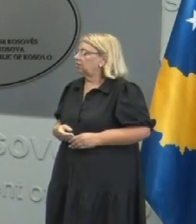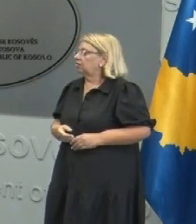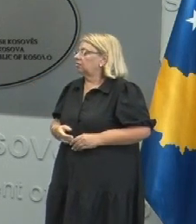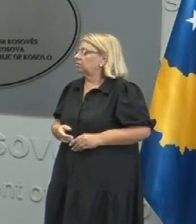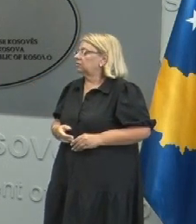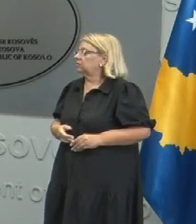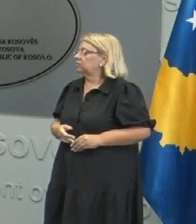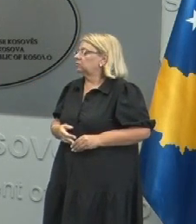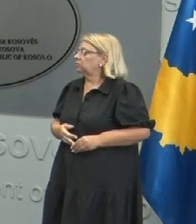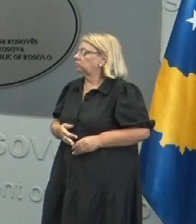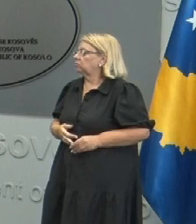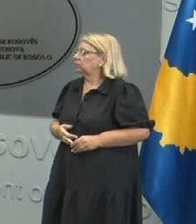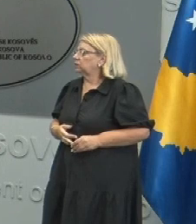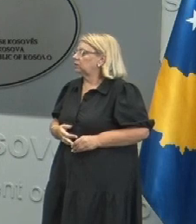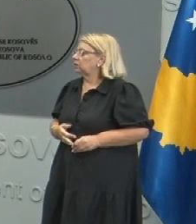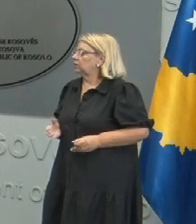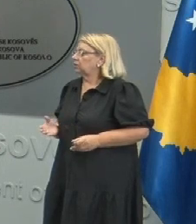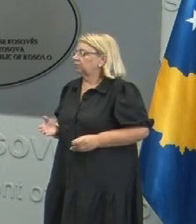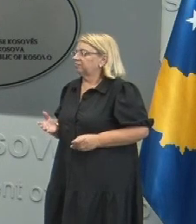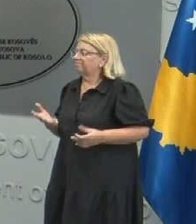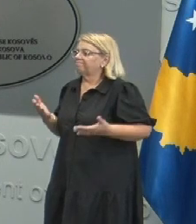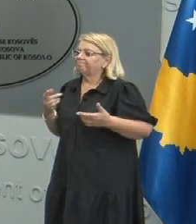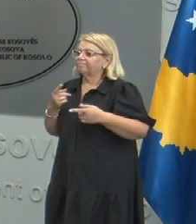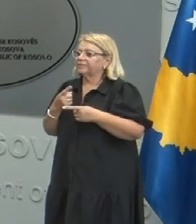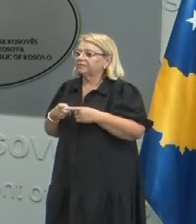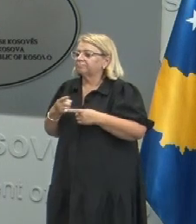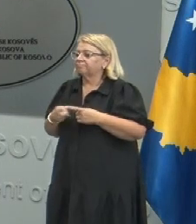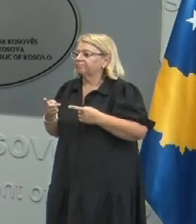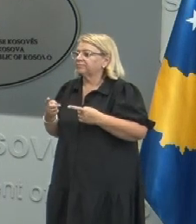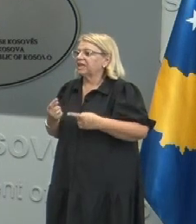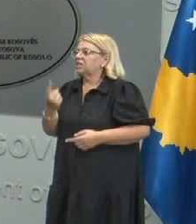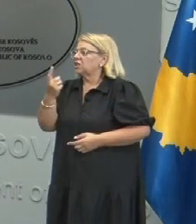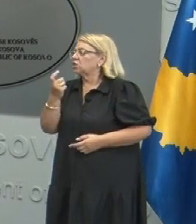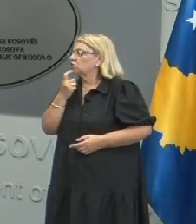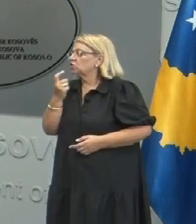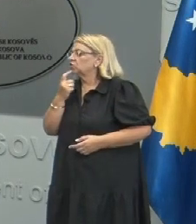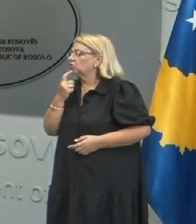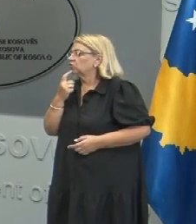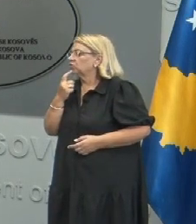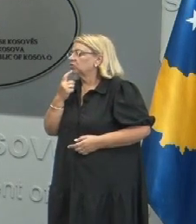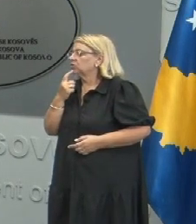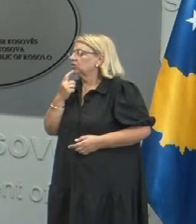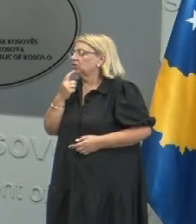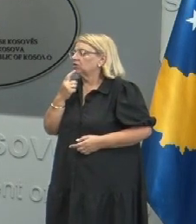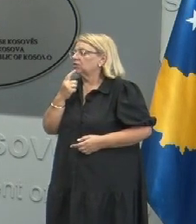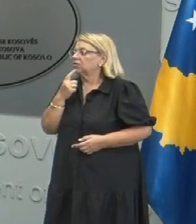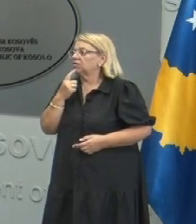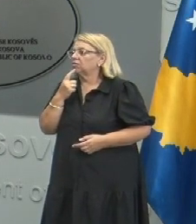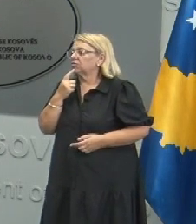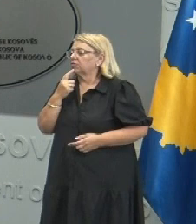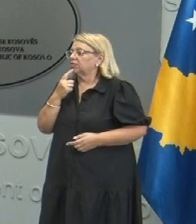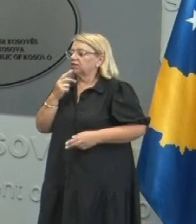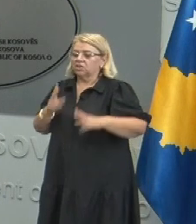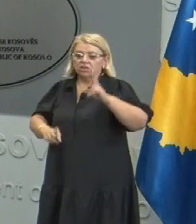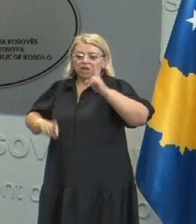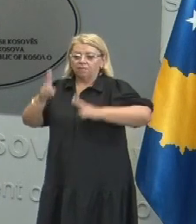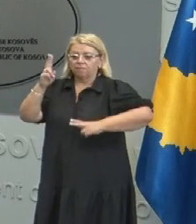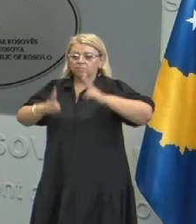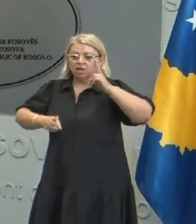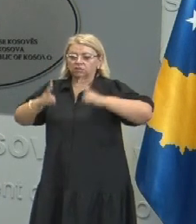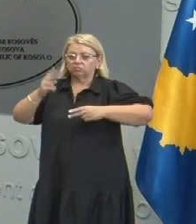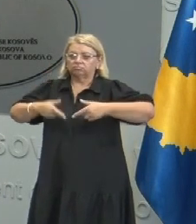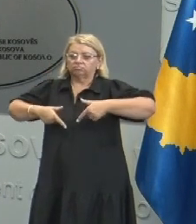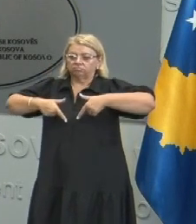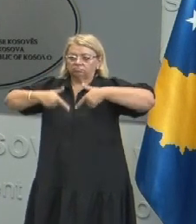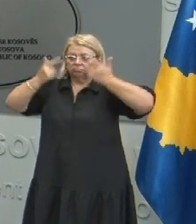edhe për aspektin e një shtatorit, besoj që debati ka pasur konkluzionet të qarta se çka